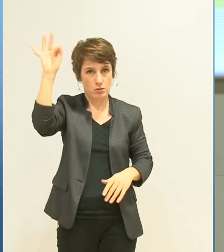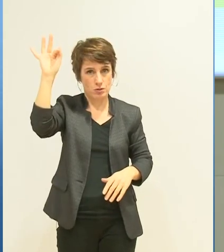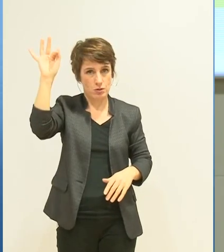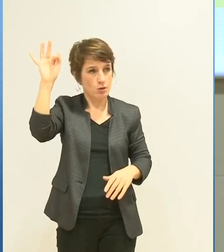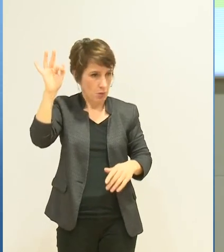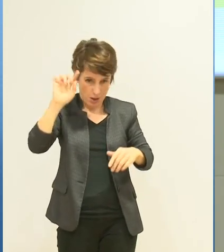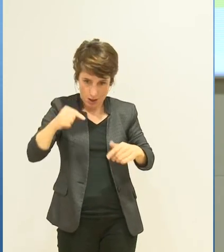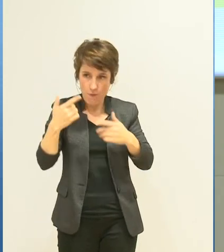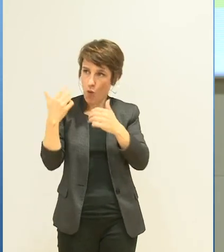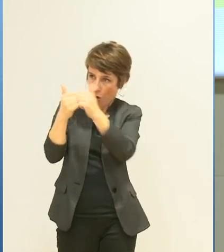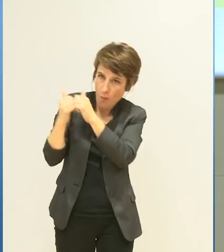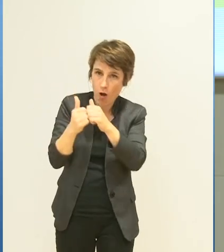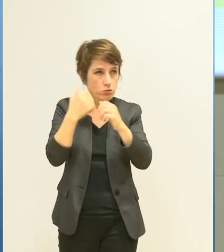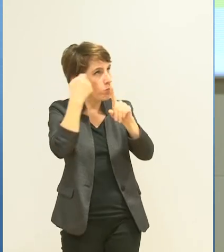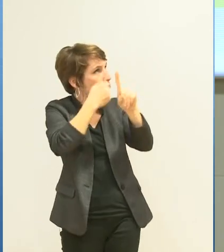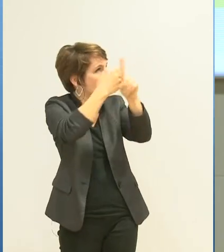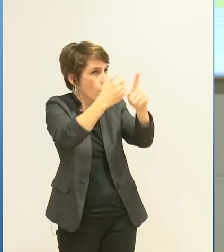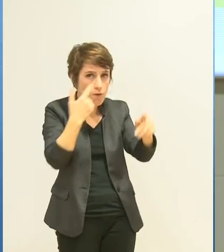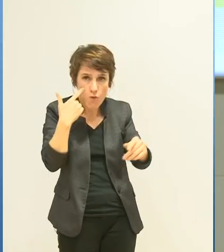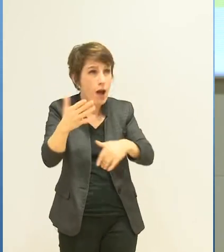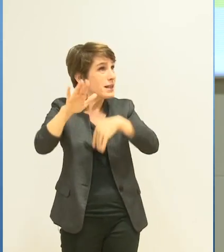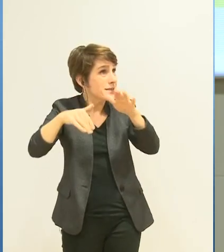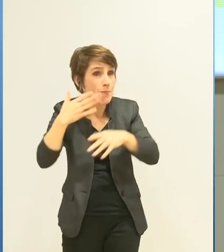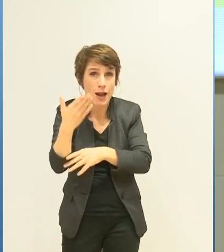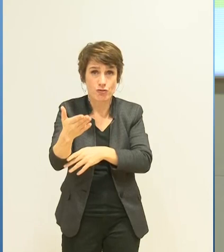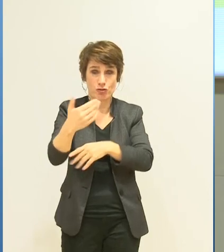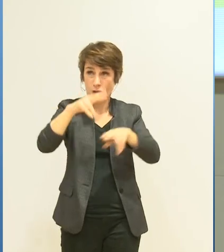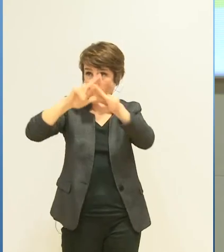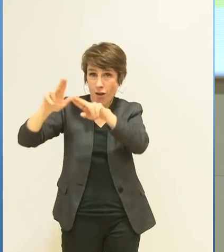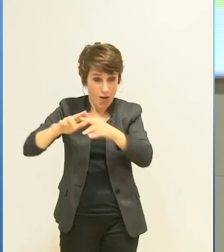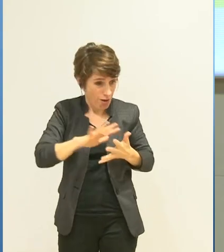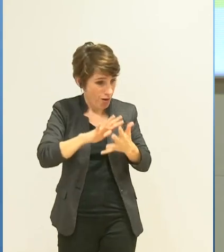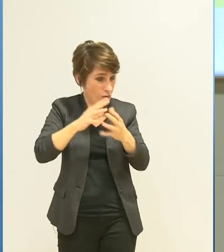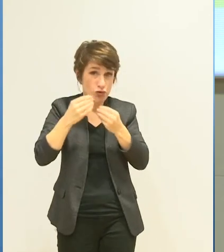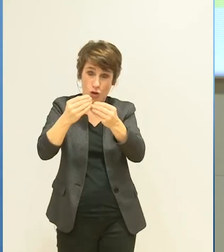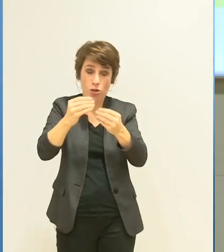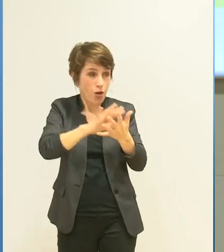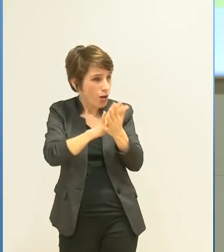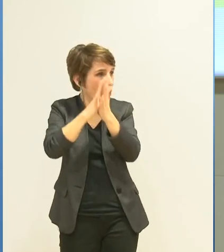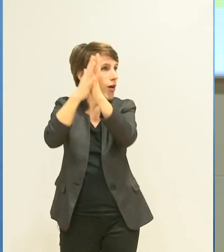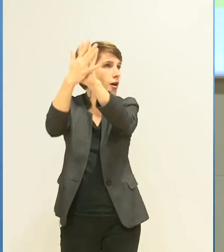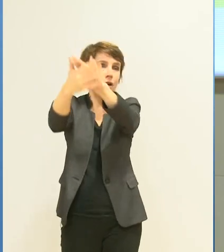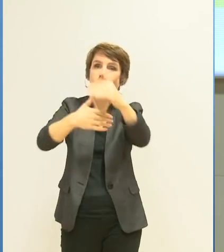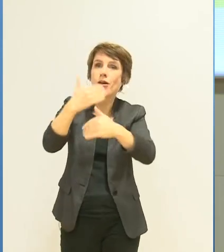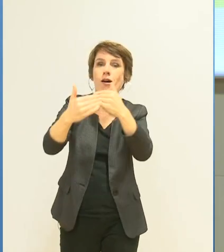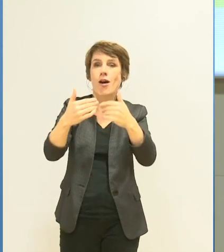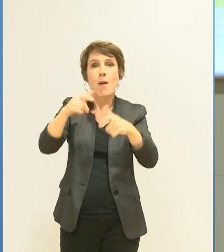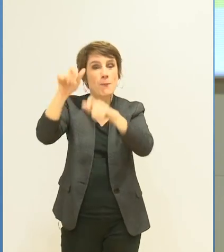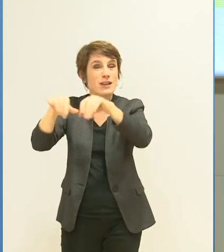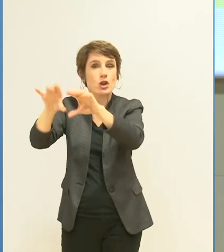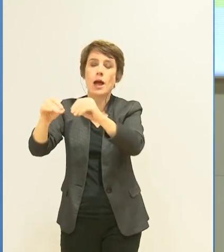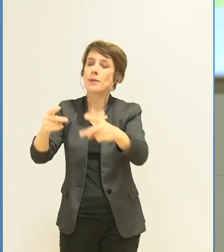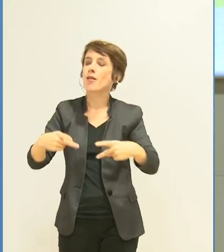c'est un choix qui marche qui transforme le quotidien des habitants en gardant l'humilité du fait que le gros